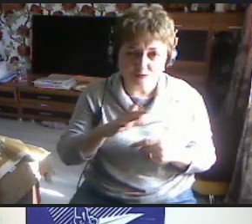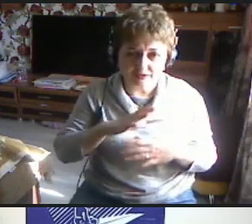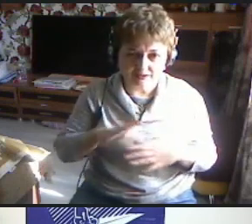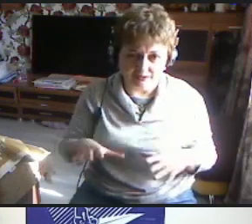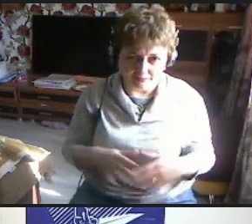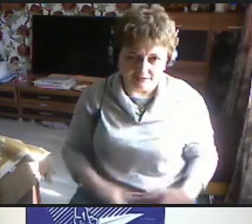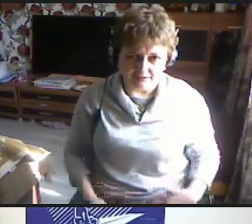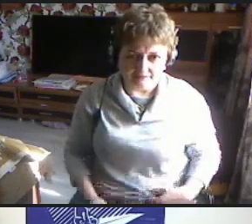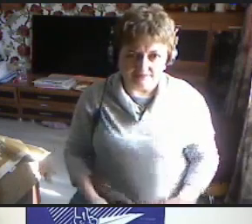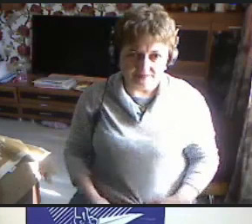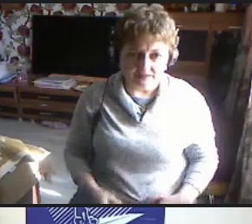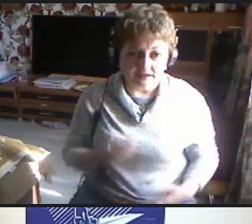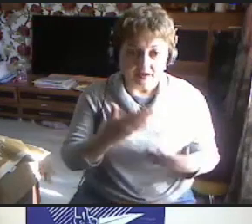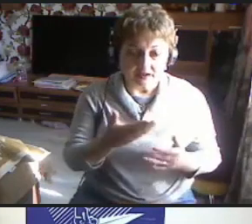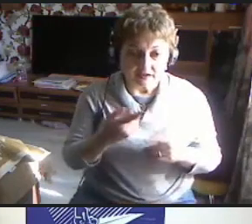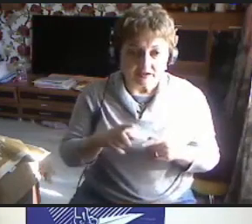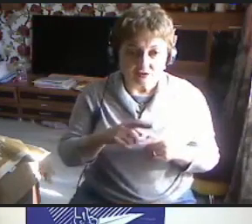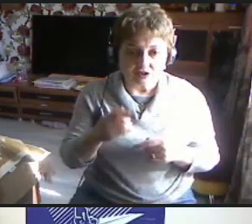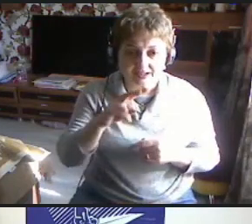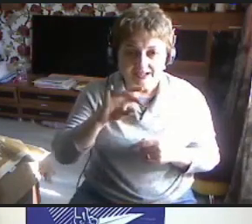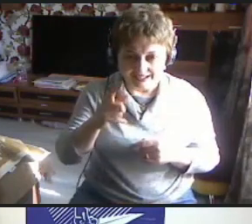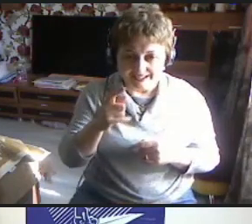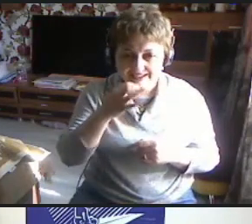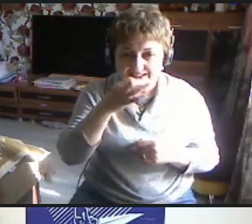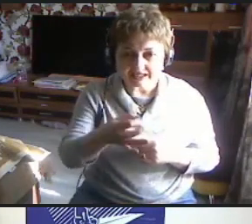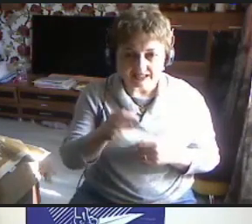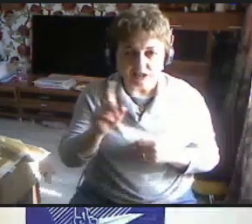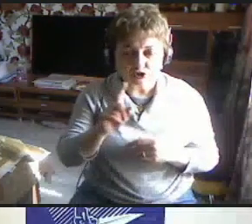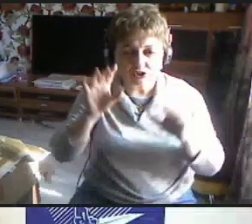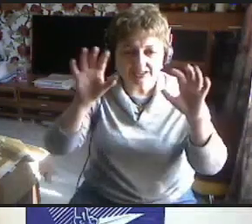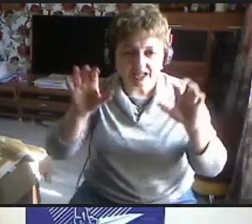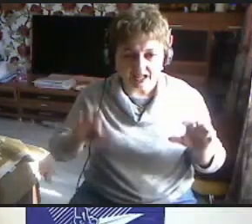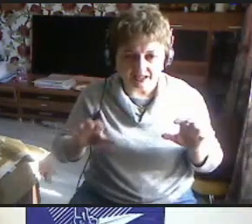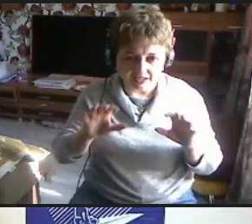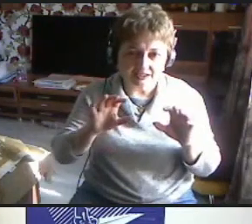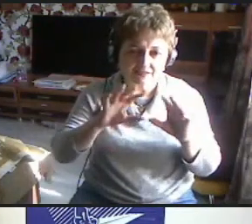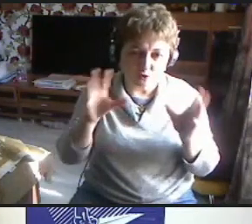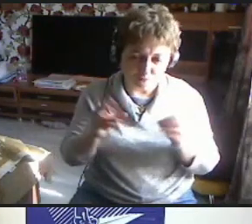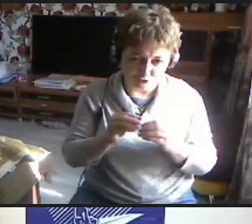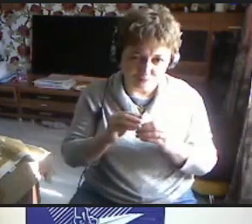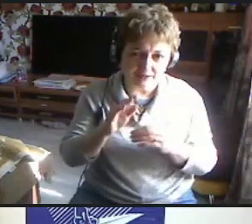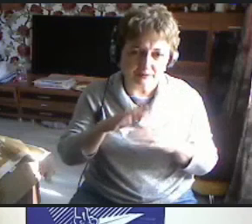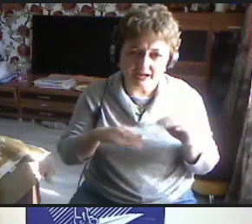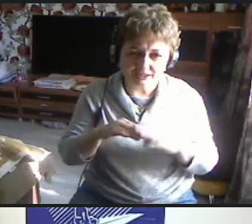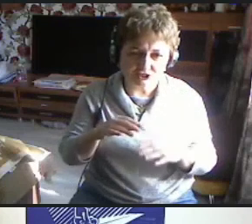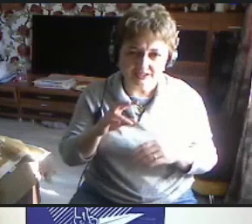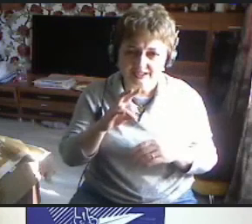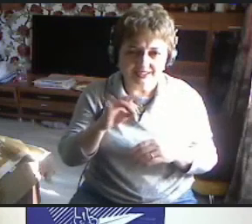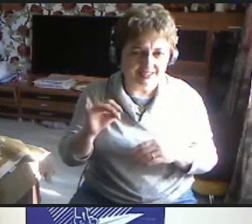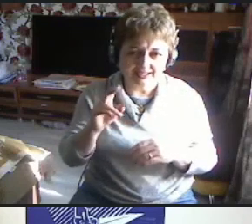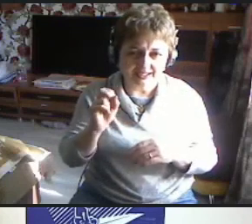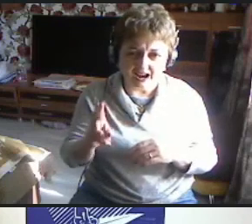Ну, вот то, что Ленин говорил, что законодательство, в общем-то, ну, практически никак не регулирует